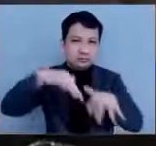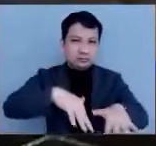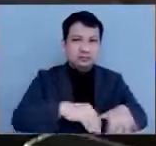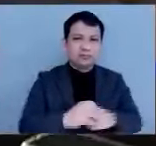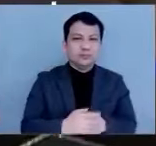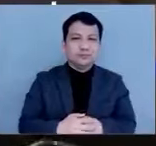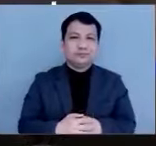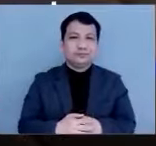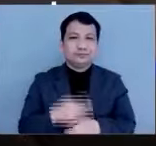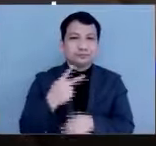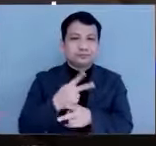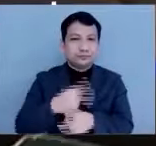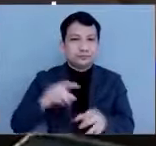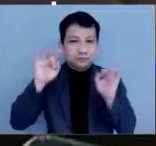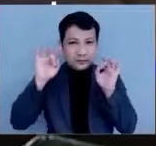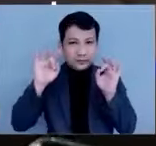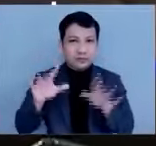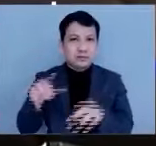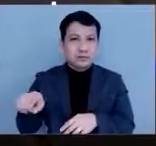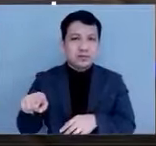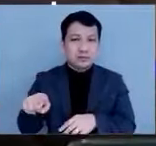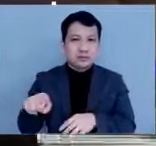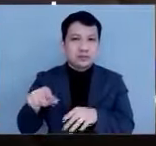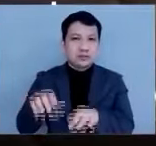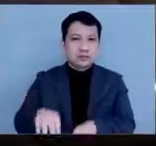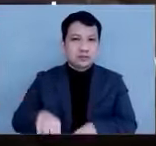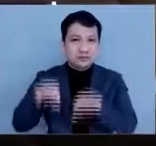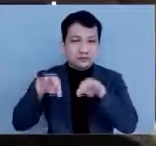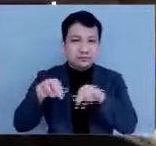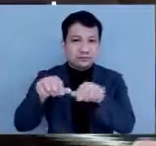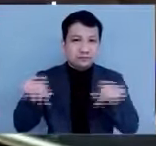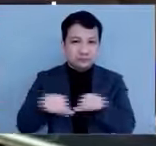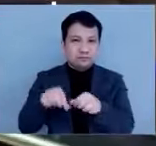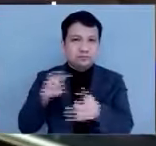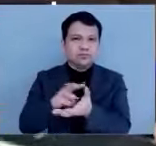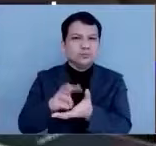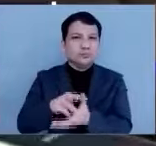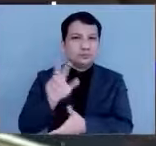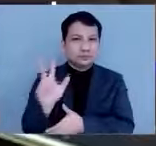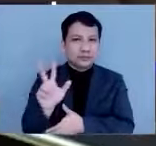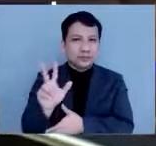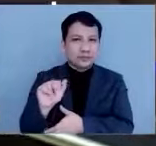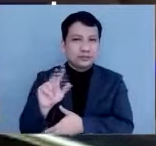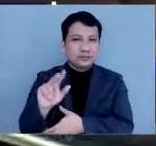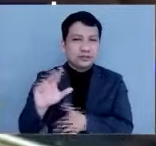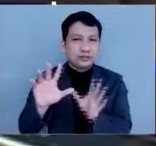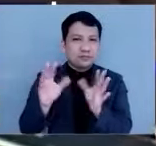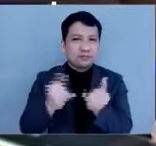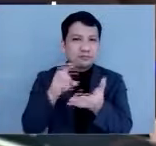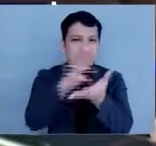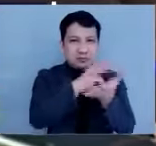Yun ang pinaka-critical eh. Yun ang flood-prone area namin. Ano? I think about 13 barangays ang kwan